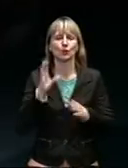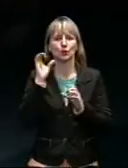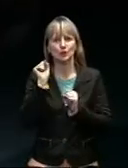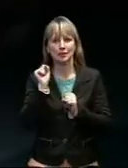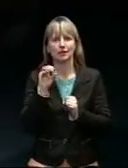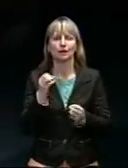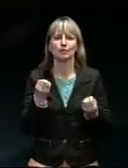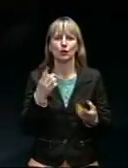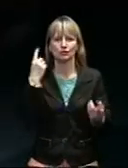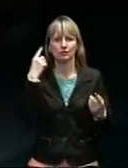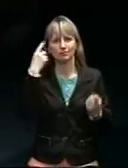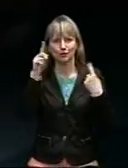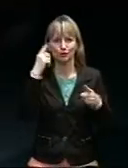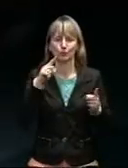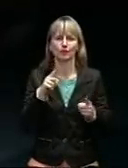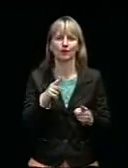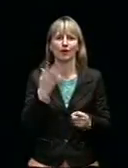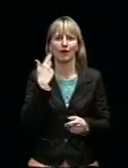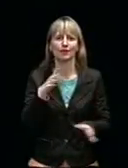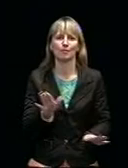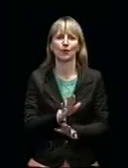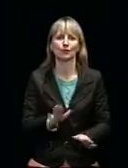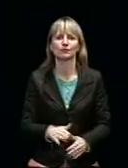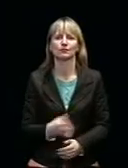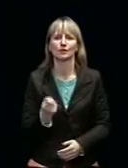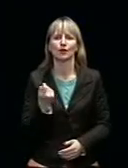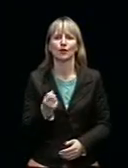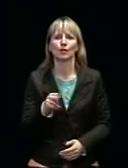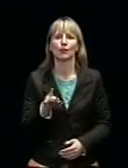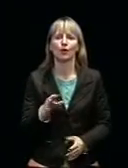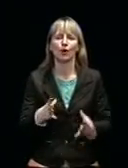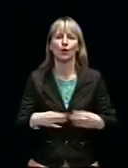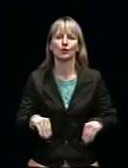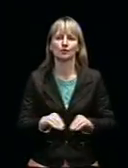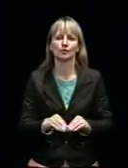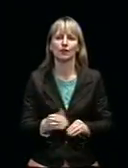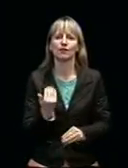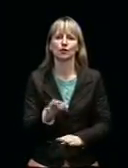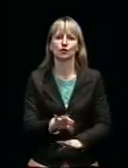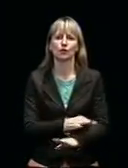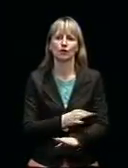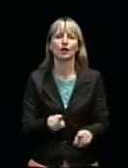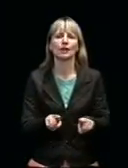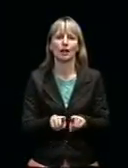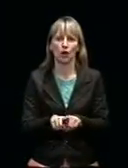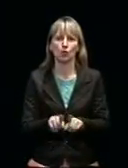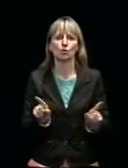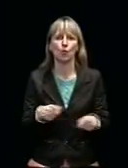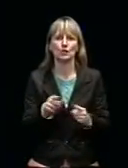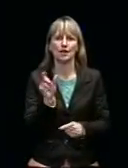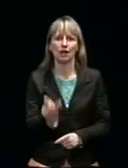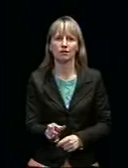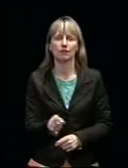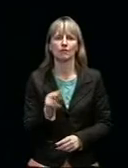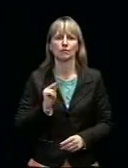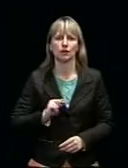просто сочиняю на ходу. І ще трохи давайте про родину. Ваш чоловік, він також музикант, він